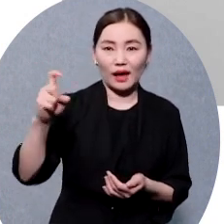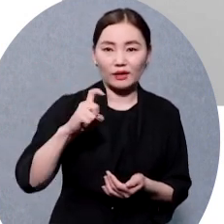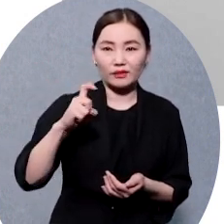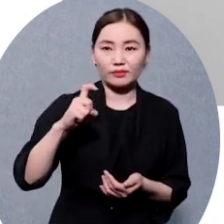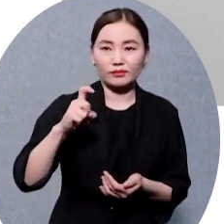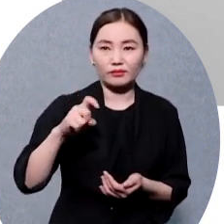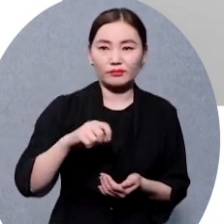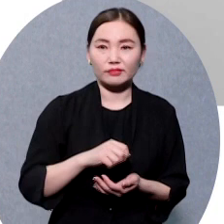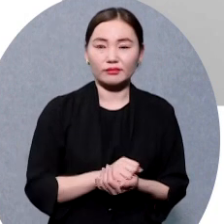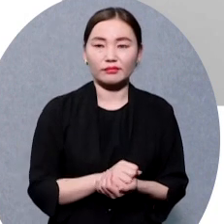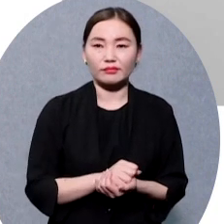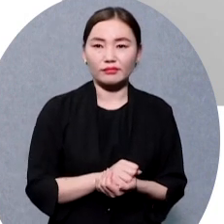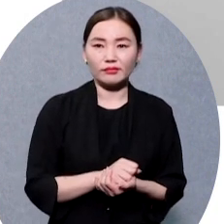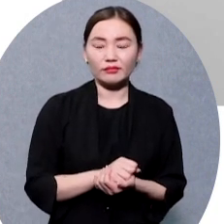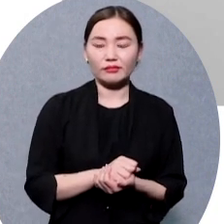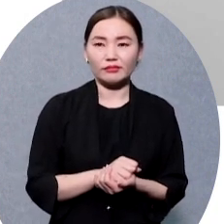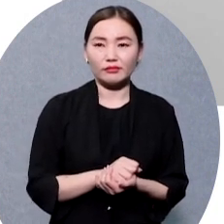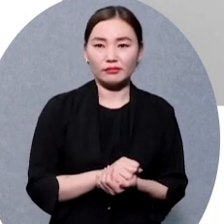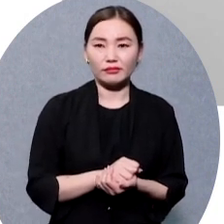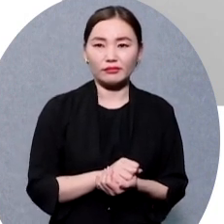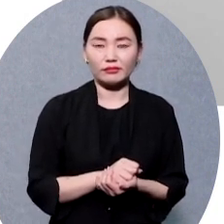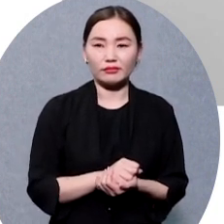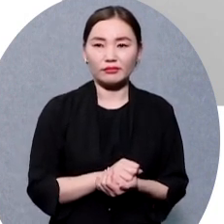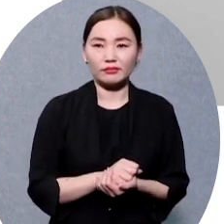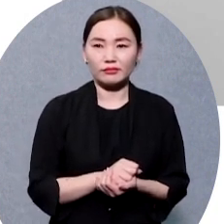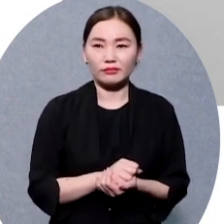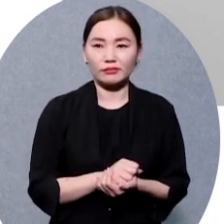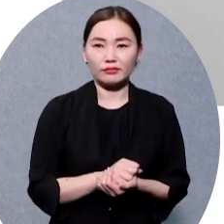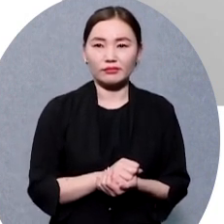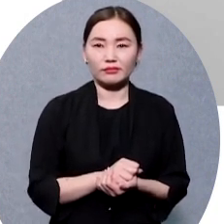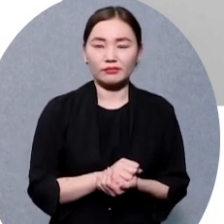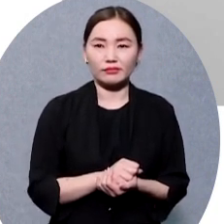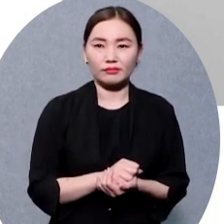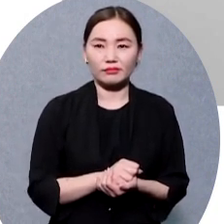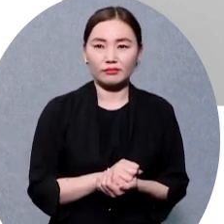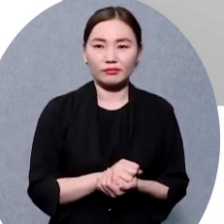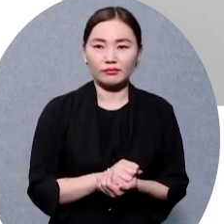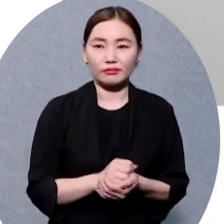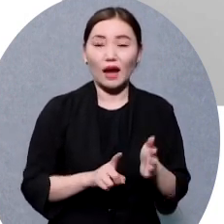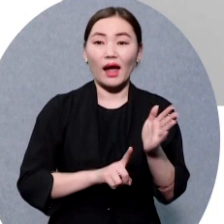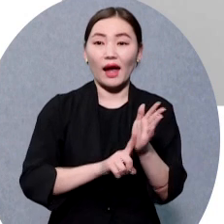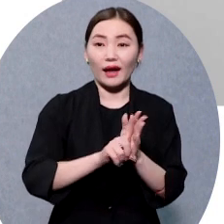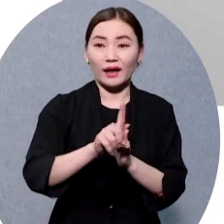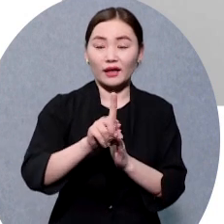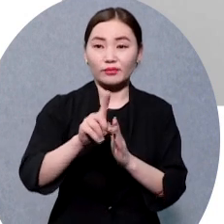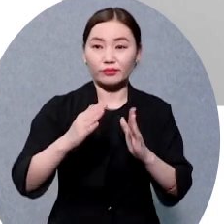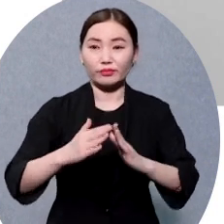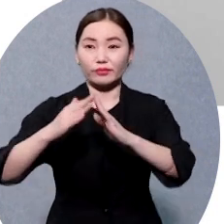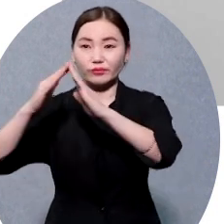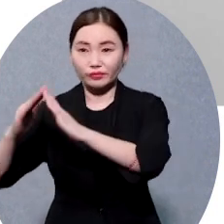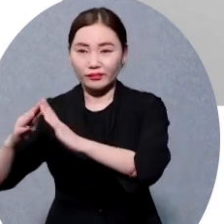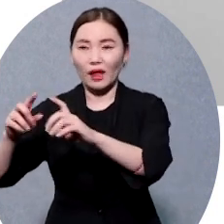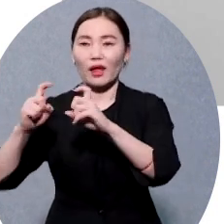олноороо байгуулагдсанаар тухайн үеийн нийгмийн амьдралыг хэн өөрчилсөн бэ гэдэг дээр бүгдээр ингэж хариулсан бол одоо болно гэсэн үг. Өөрөөр